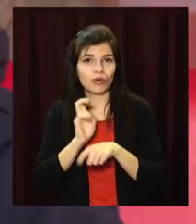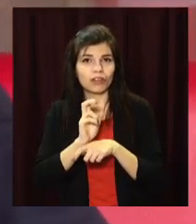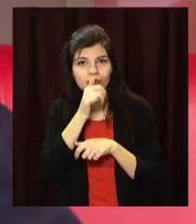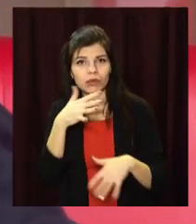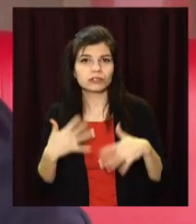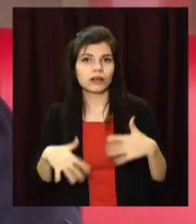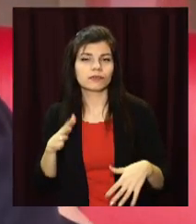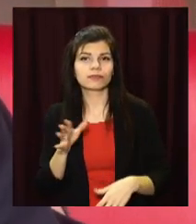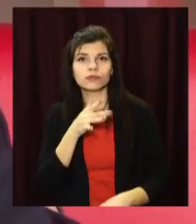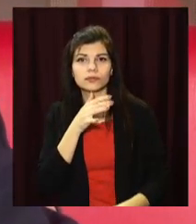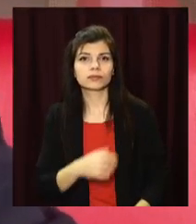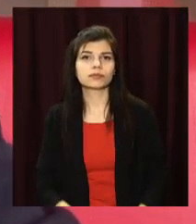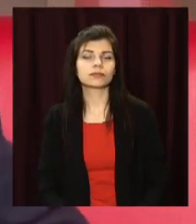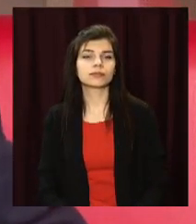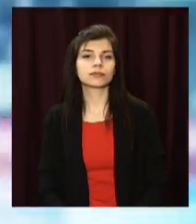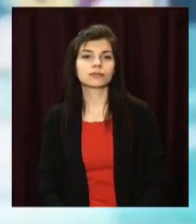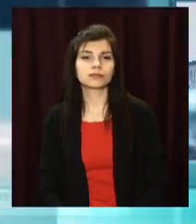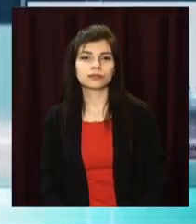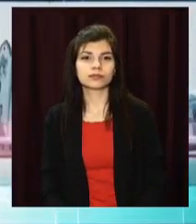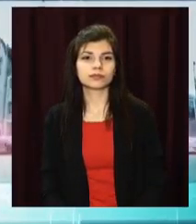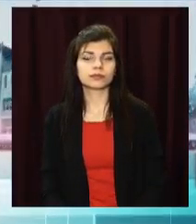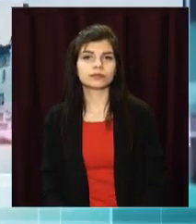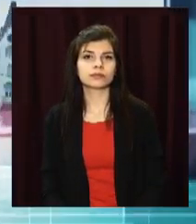телеканал «Відкритий».